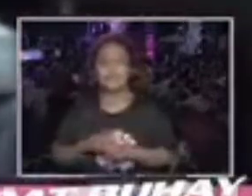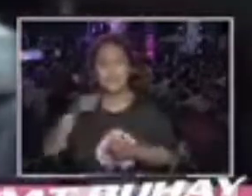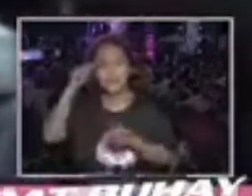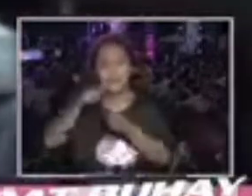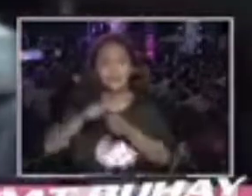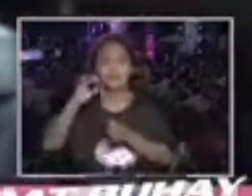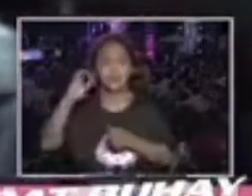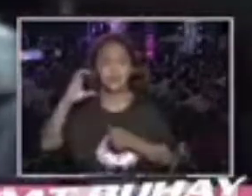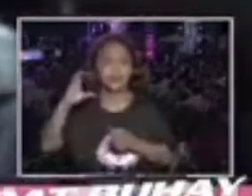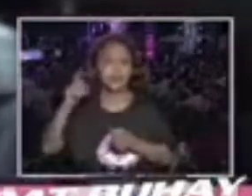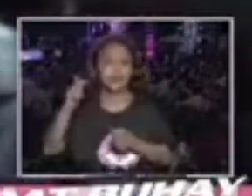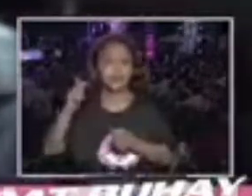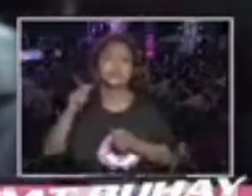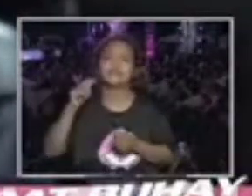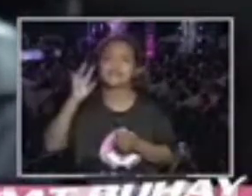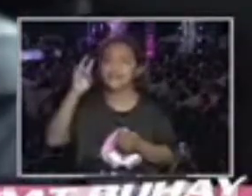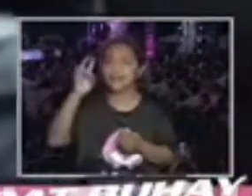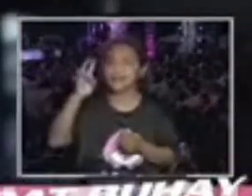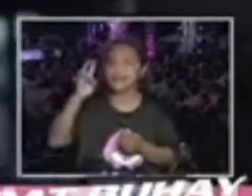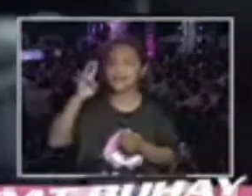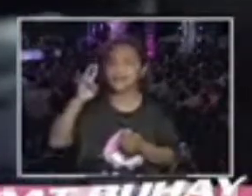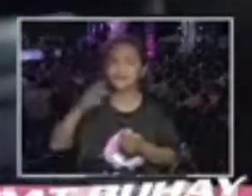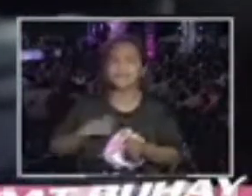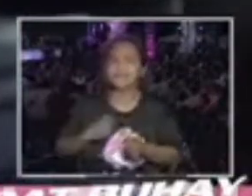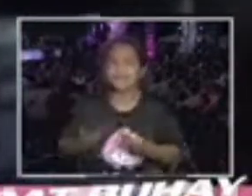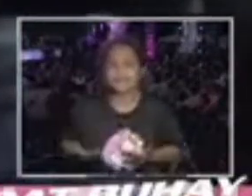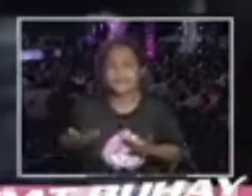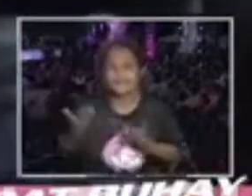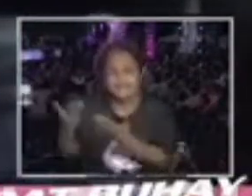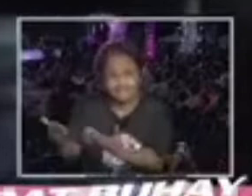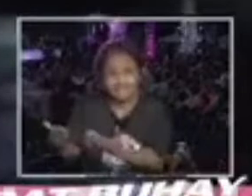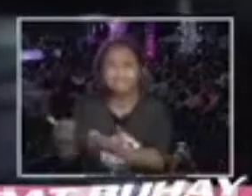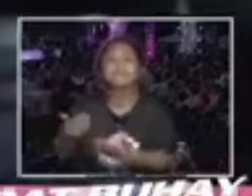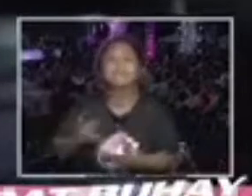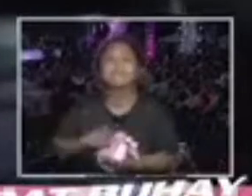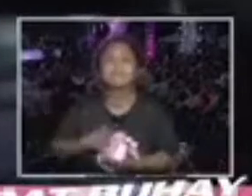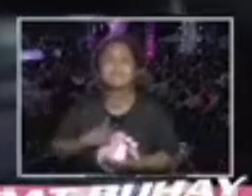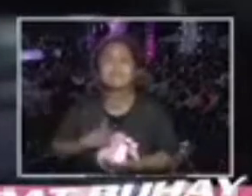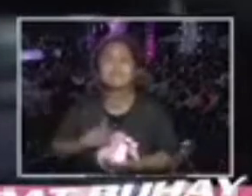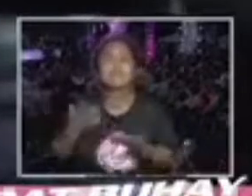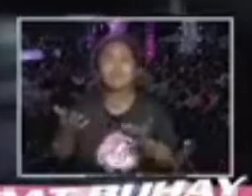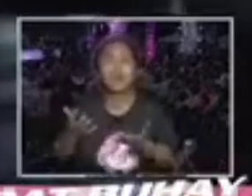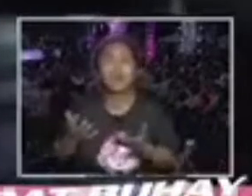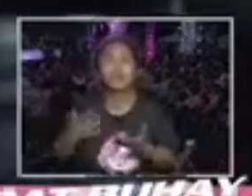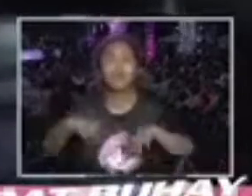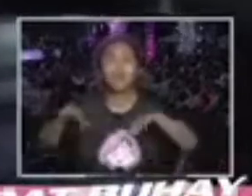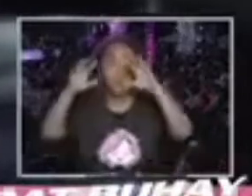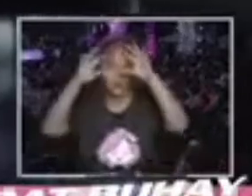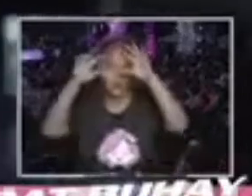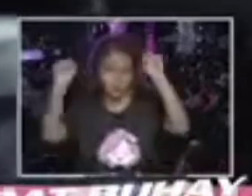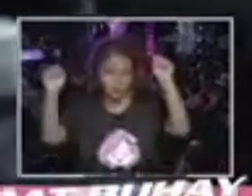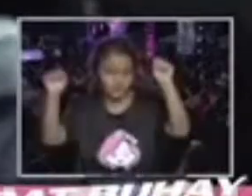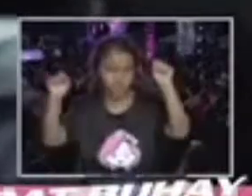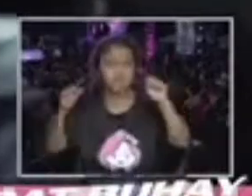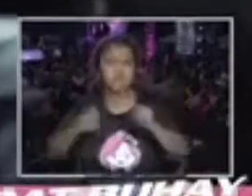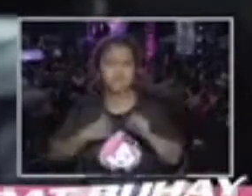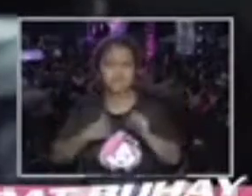October 7. Inihain ko ang sarili bilang kandidato sa pagkapangulo.